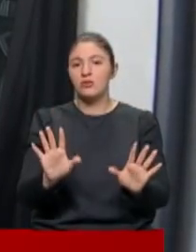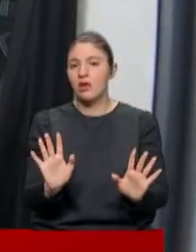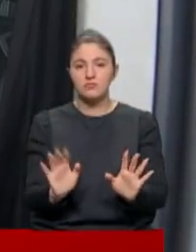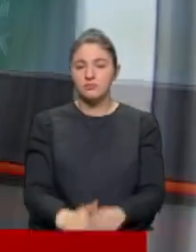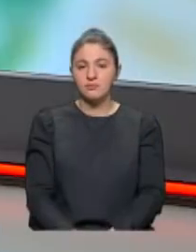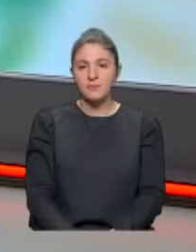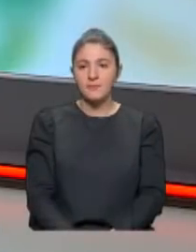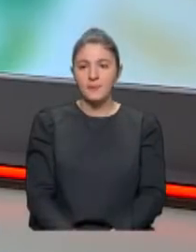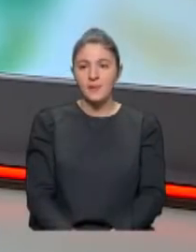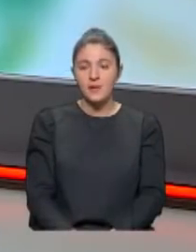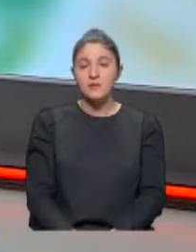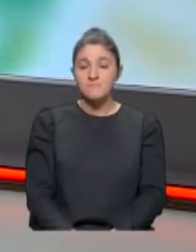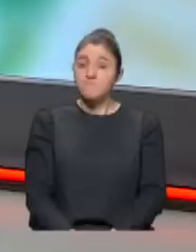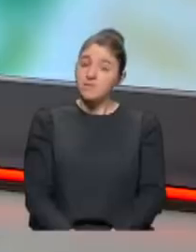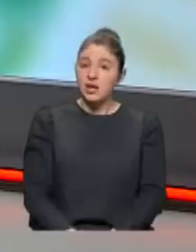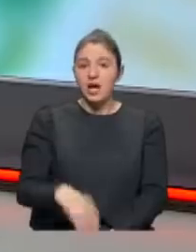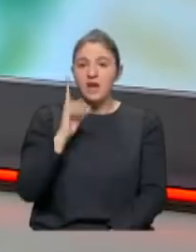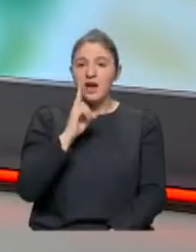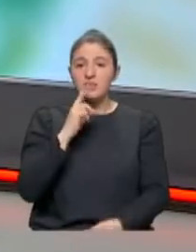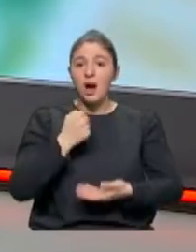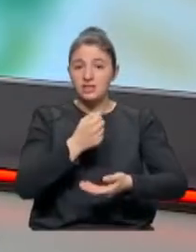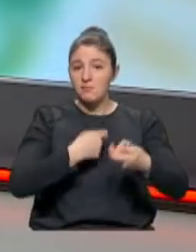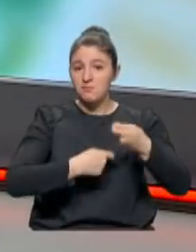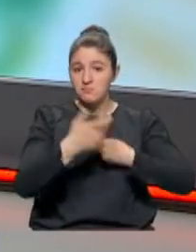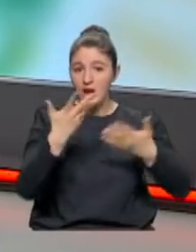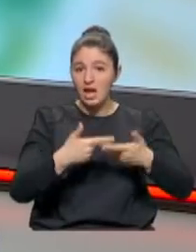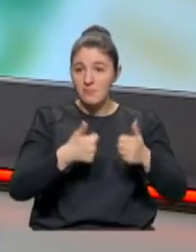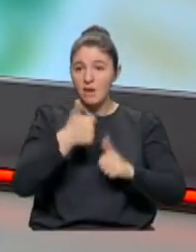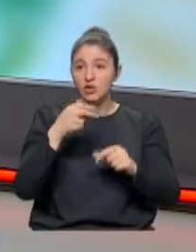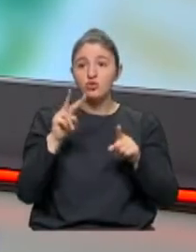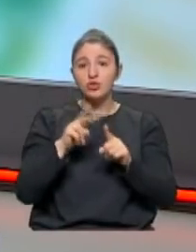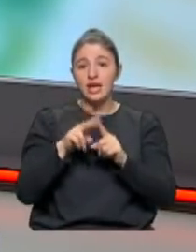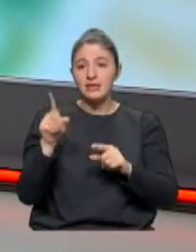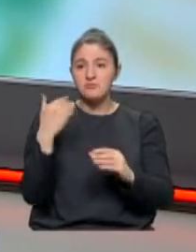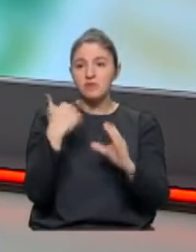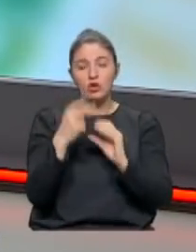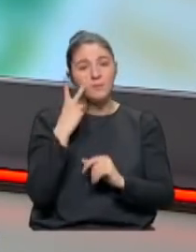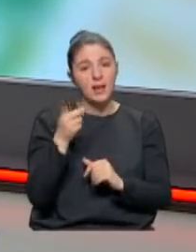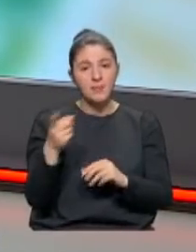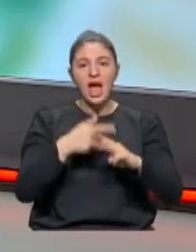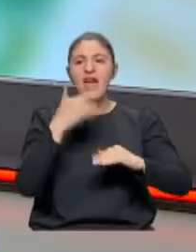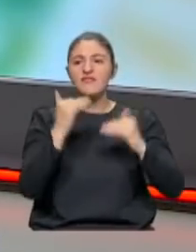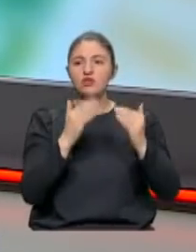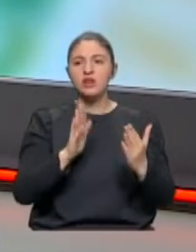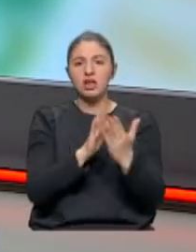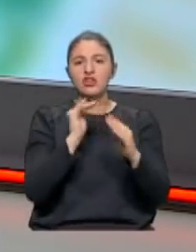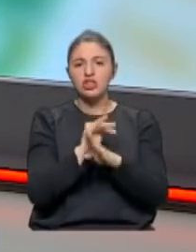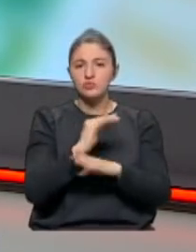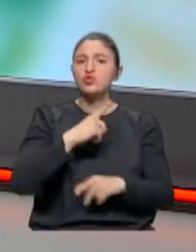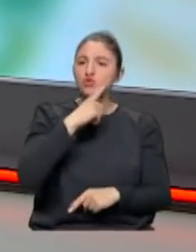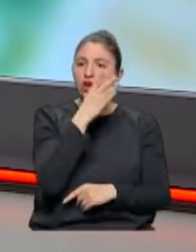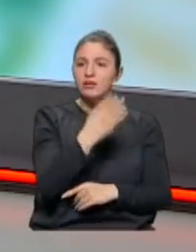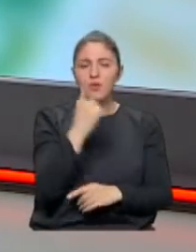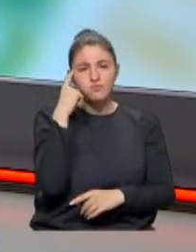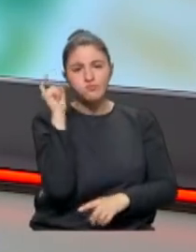zaten. Efendim, Hazine ve Maliye Bakanı Nurettin Nebati'nin mesajına bakalım. Enflasyon karşısında yaşadığımız